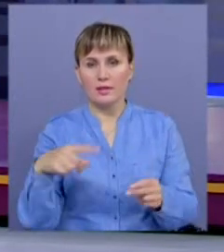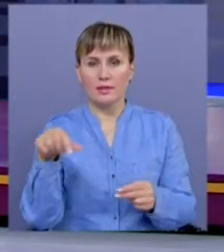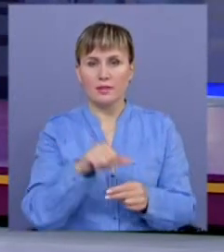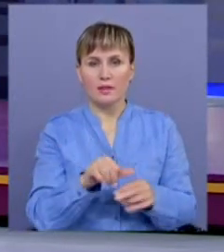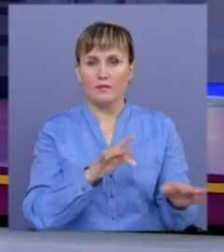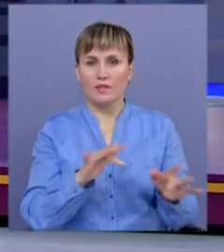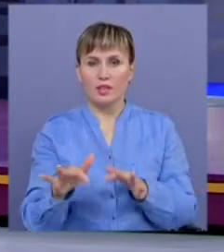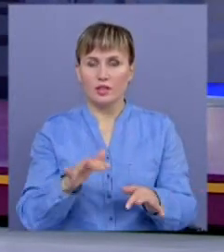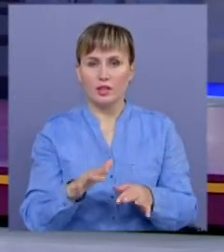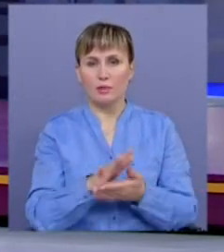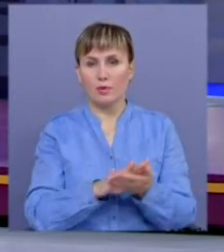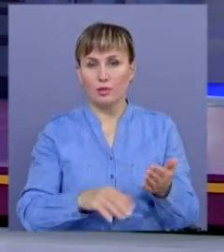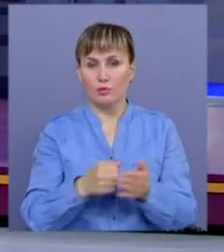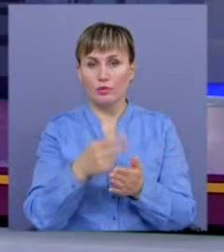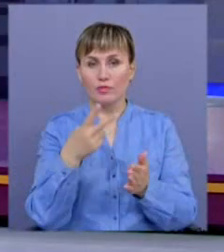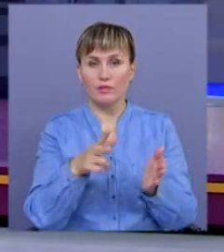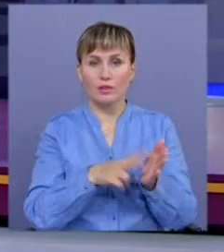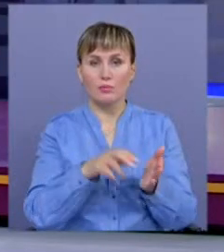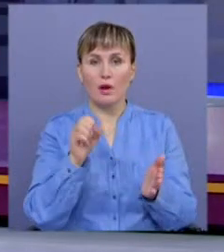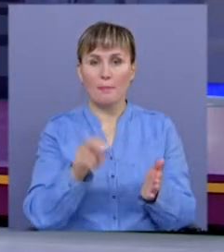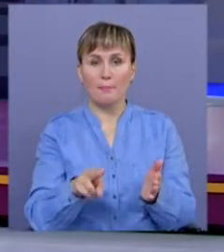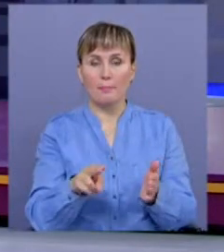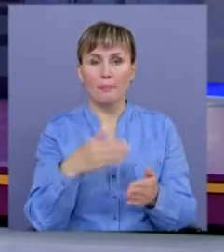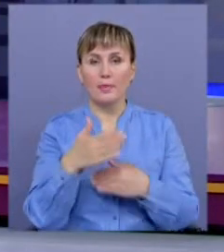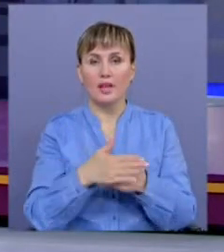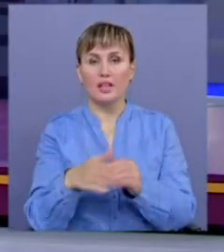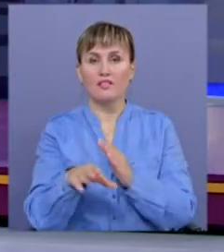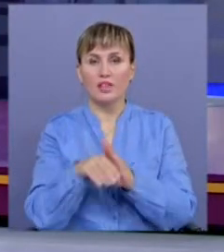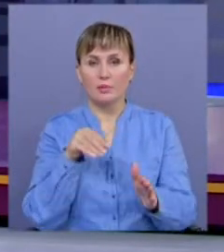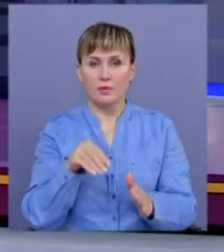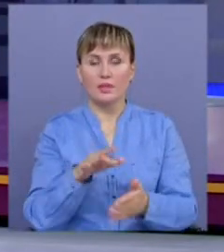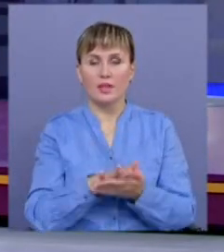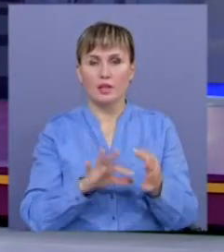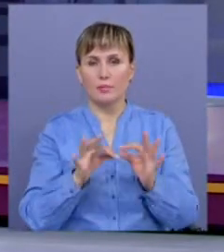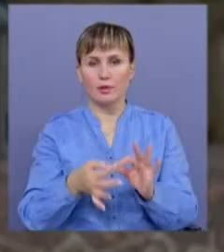Выдвижение кандидатов продлится до 28 апреля. О предвыборной паре Ильза Такчурин.